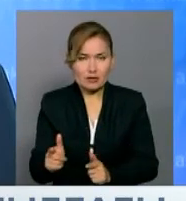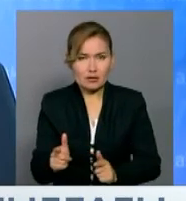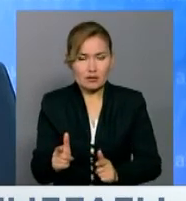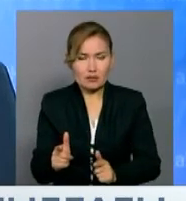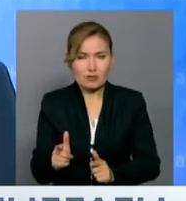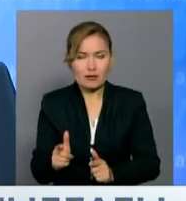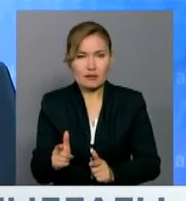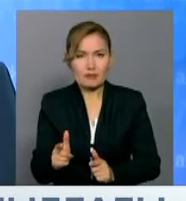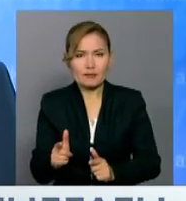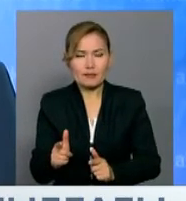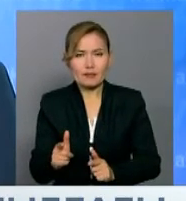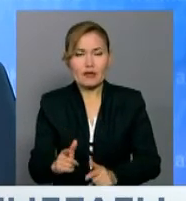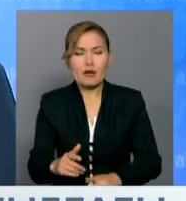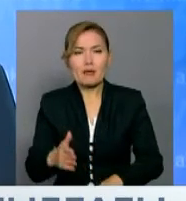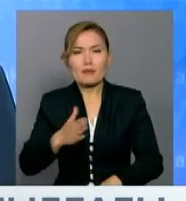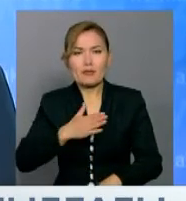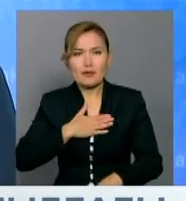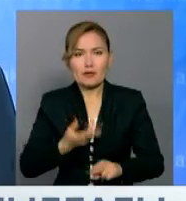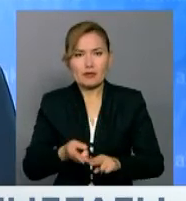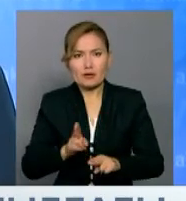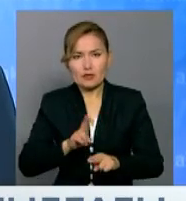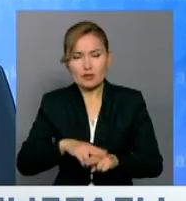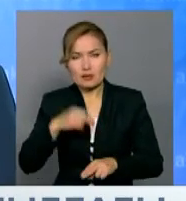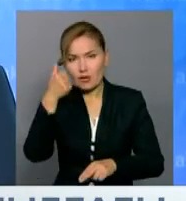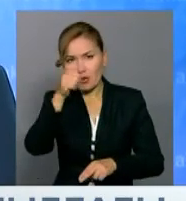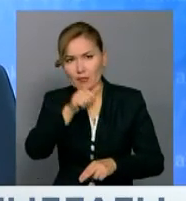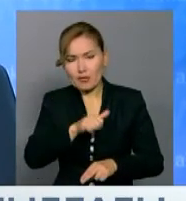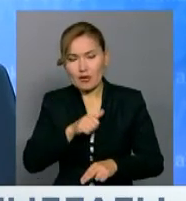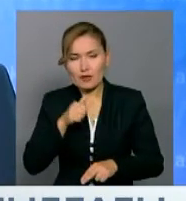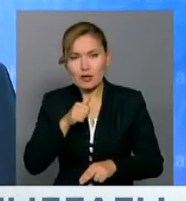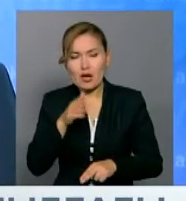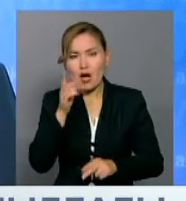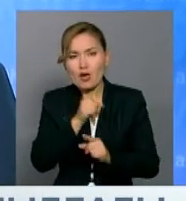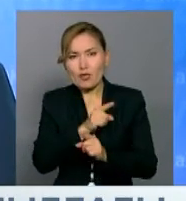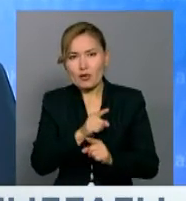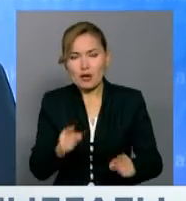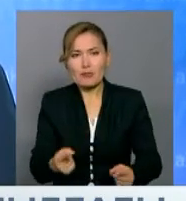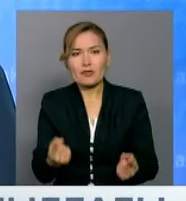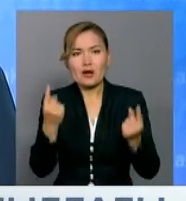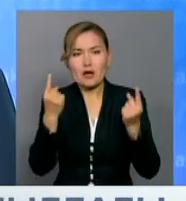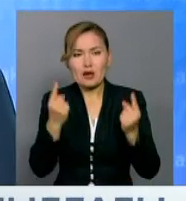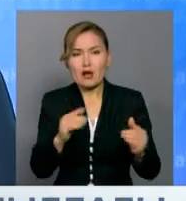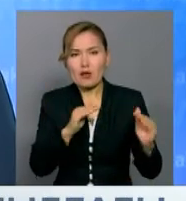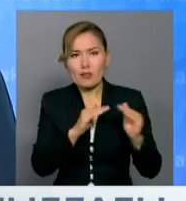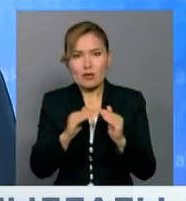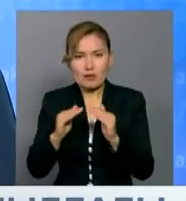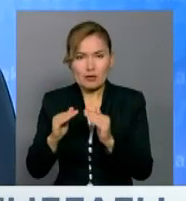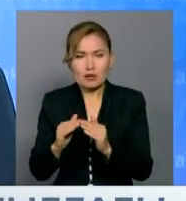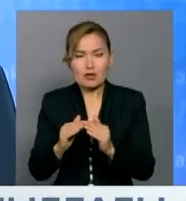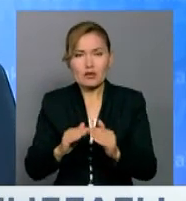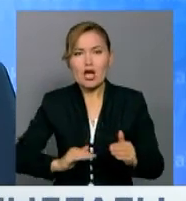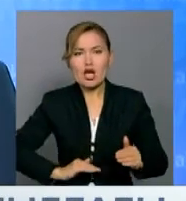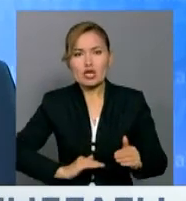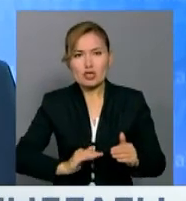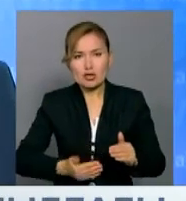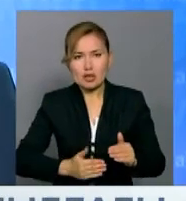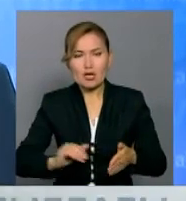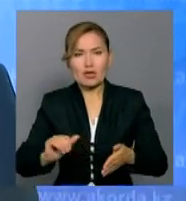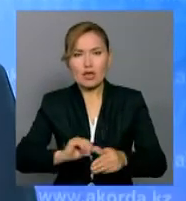екіншіленді. Енді биыл қазіргі уақыттан бастап біз ірі нысандарды екіншілендіруге шығарып жатырмыз. Солардың